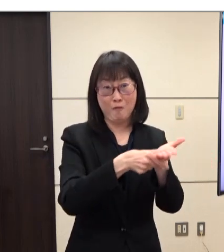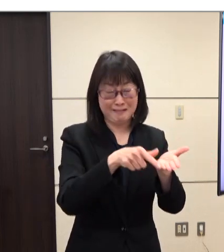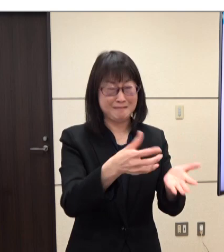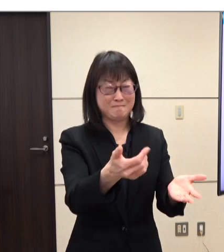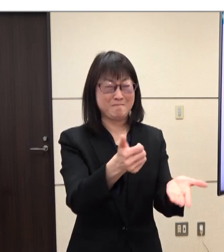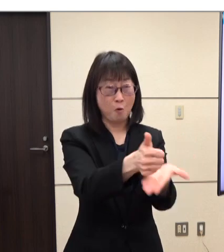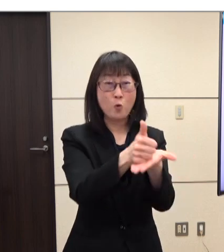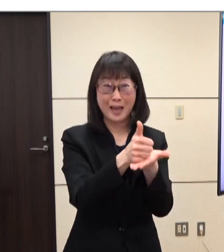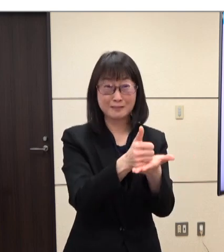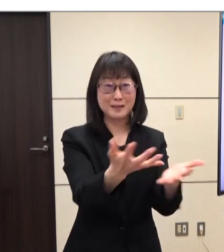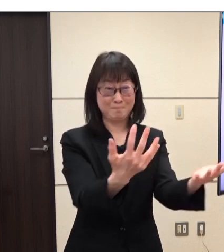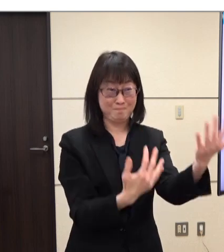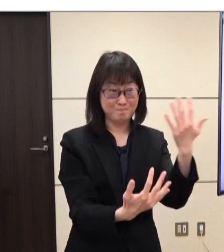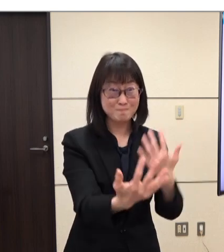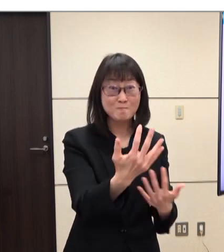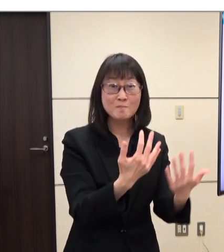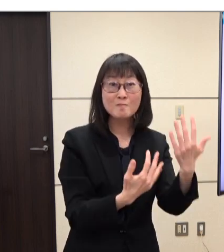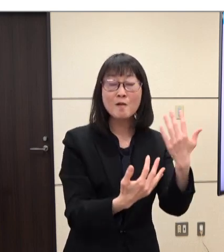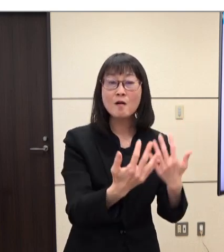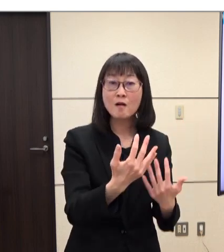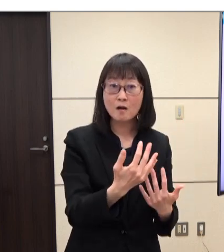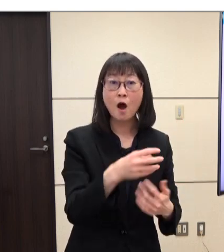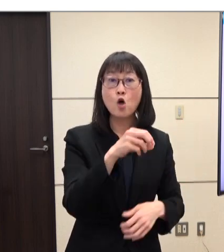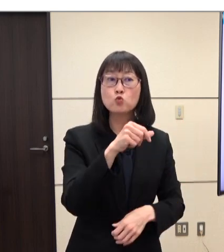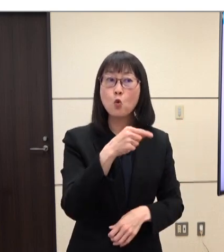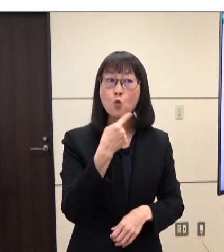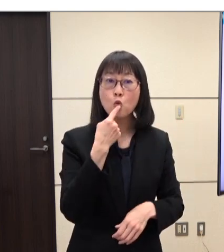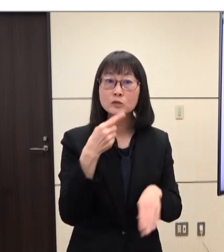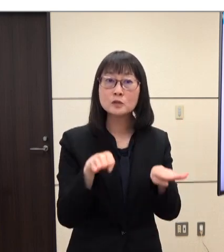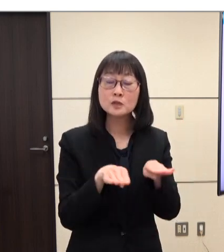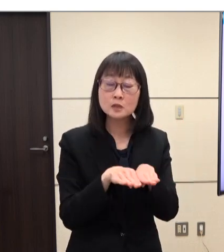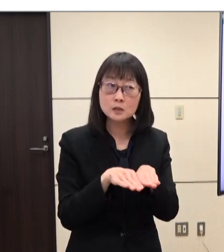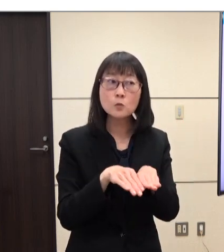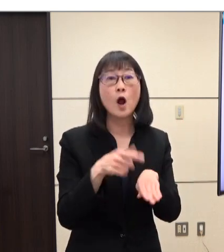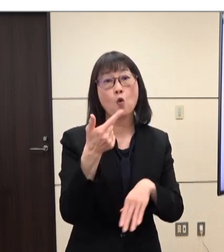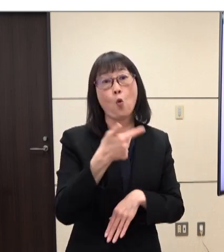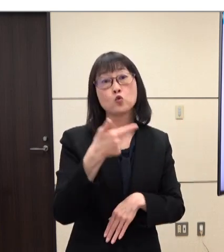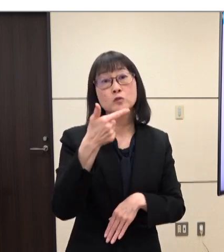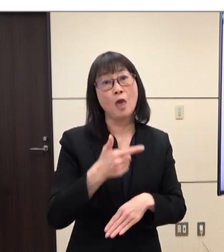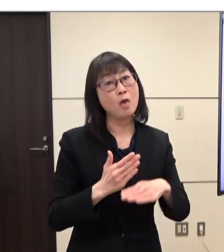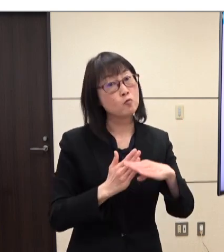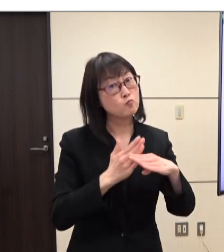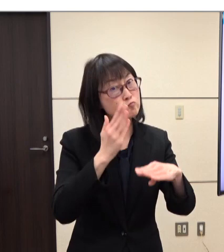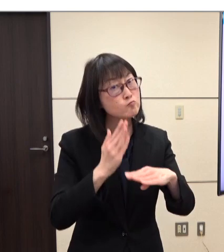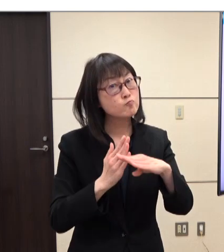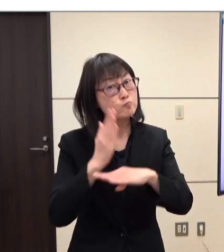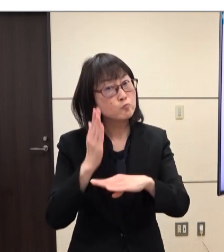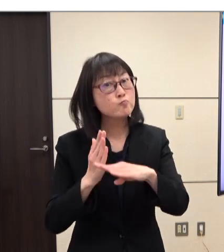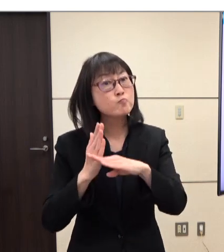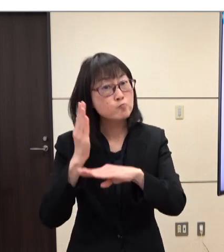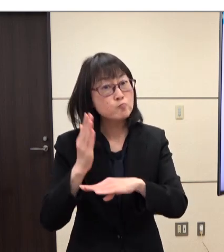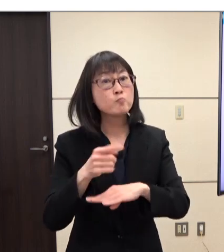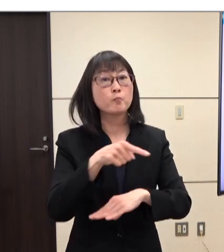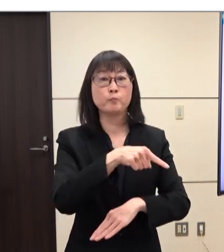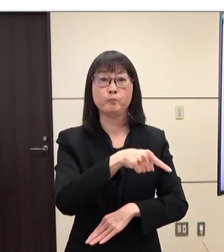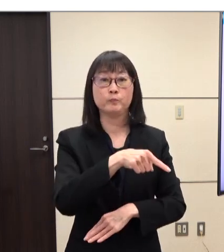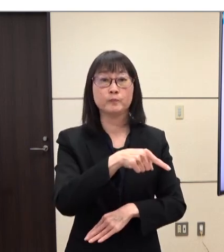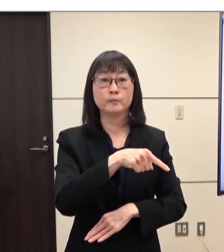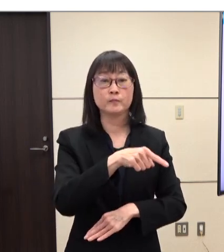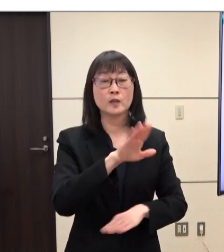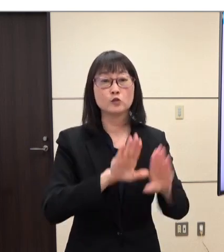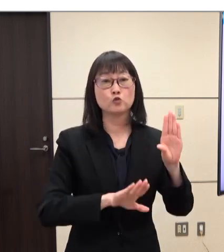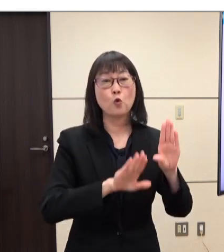日日曜日だと6000人日に超えておりまして、まあ、かなり人が増えている状況にあります。